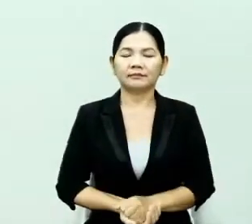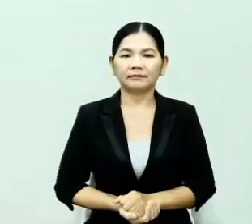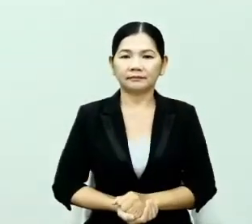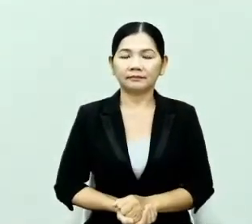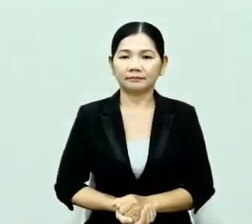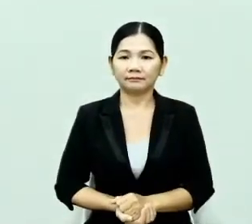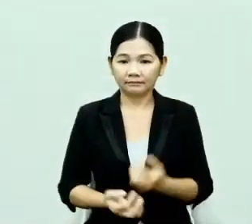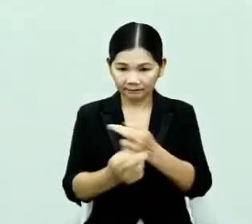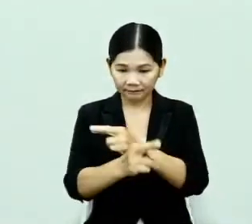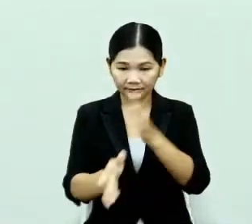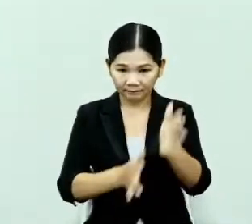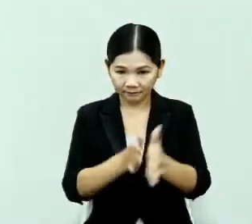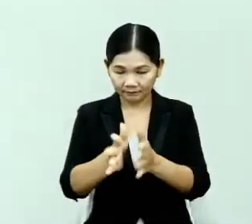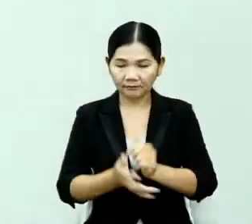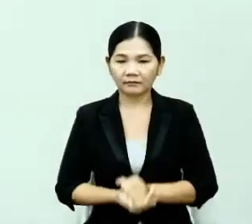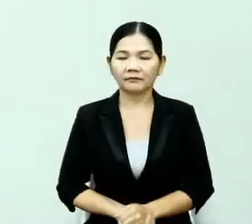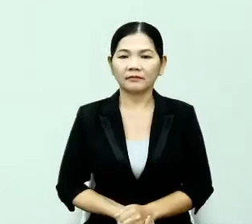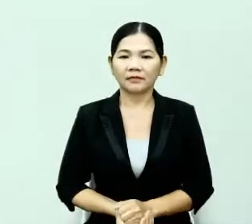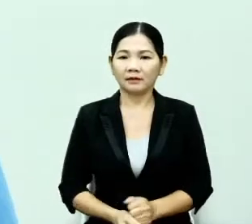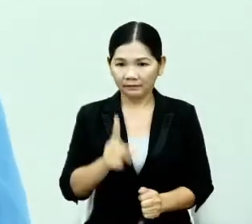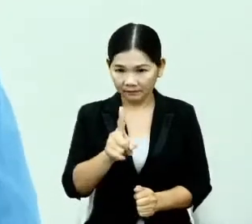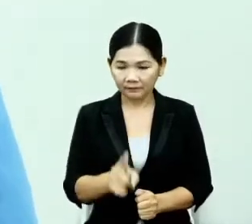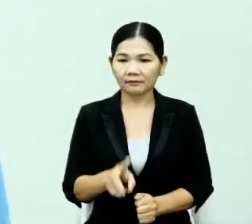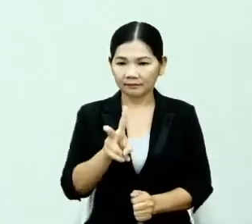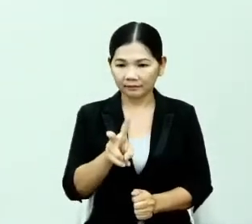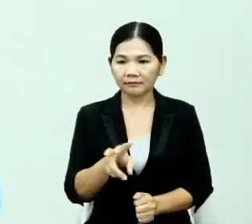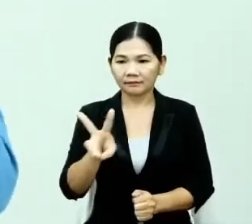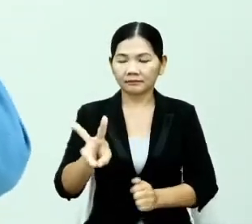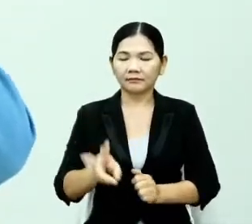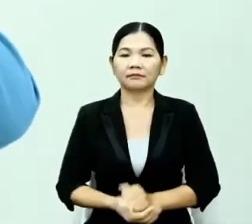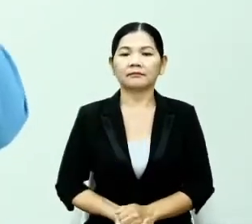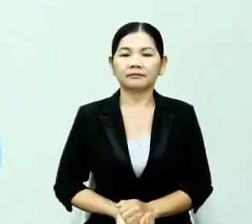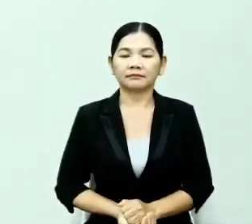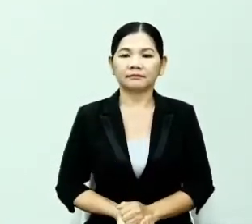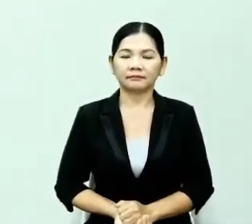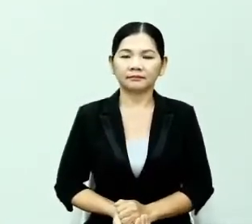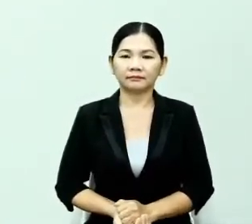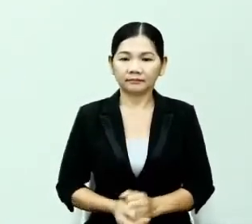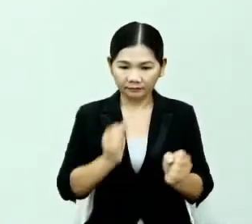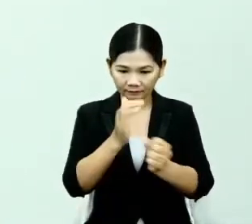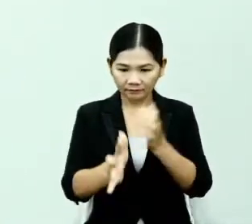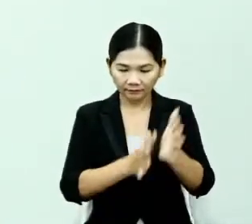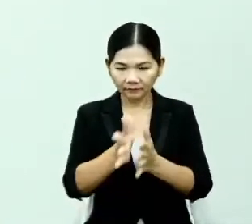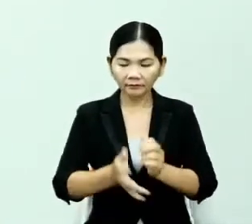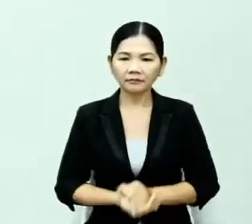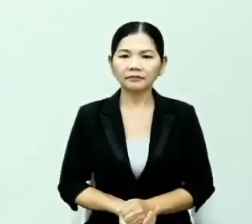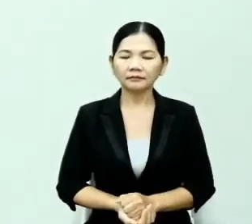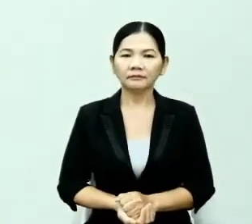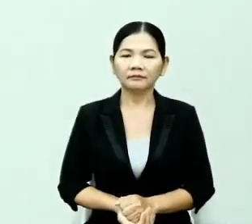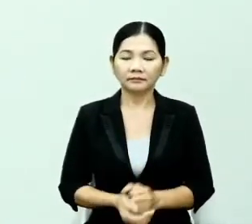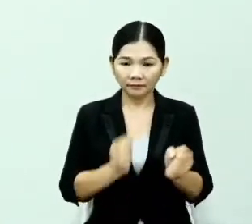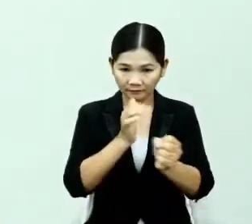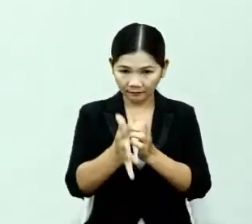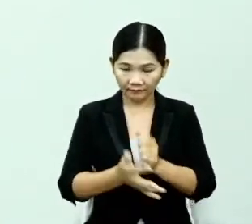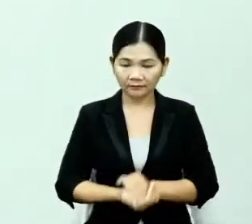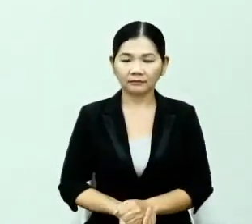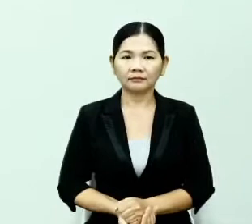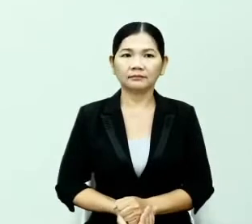ចាកូនត្រៀមអានទាំងអស់គ្នា1 2 3ចាប់ផ្ដើមអានចាប់ផ្ដើម